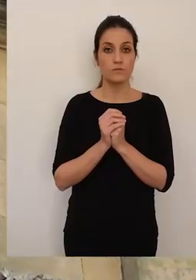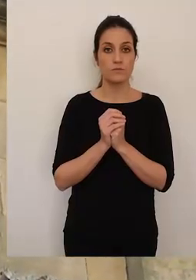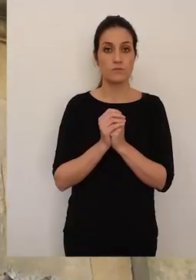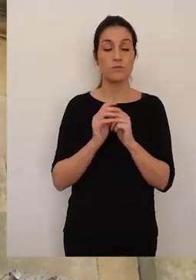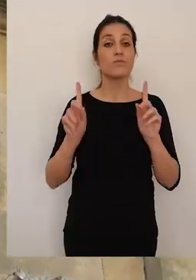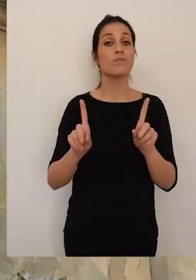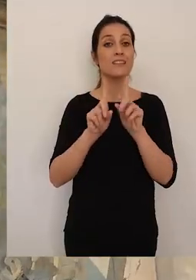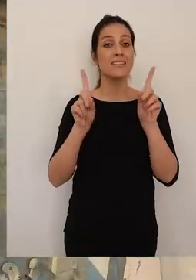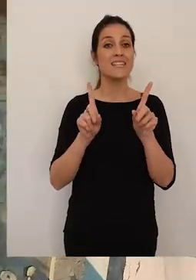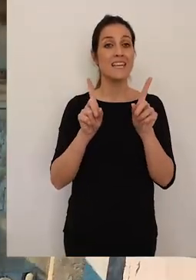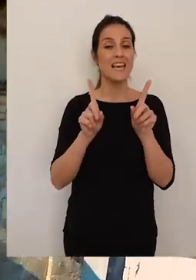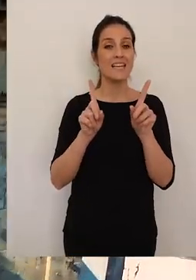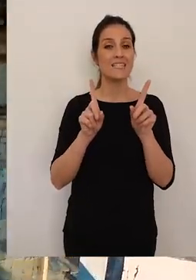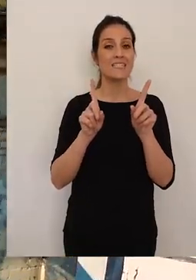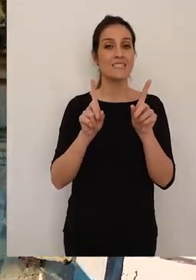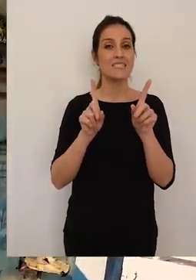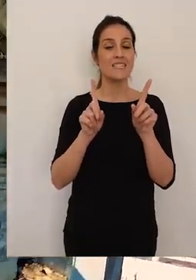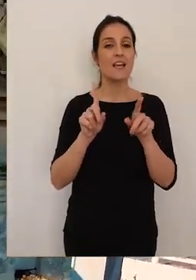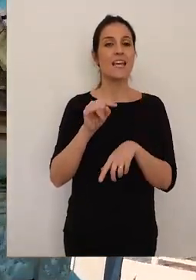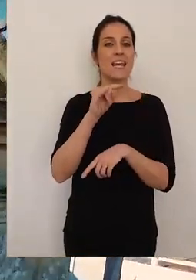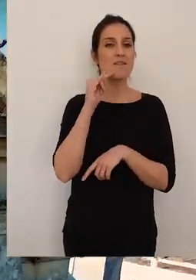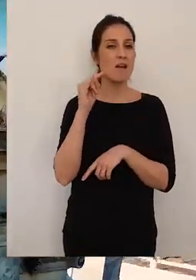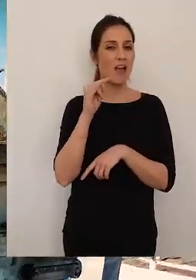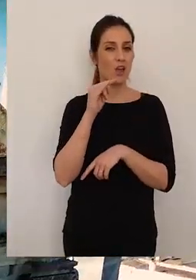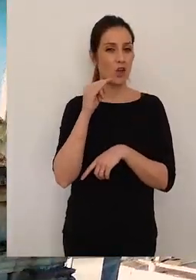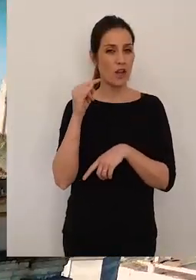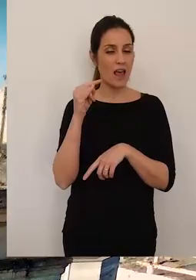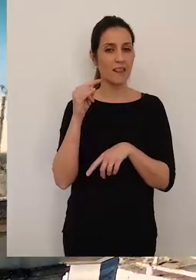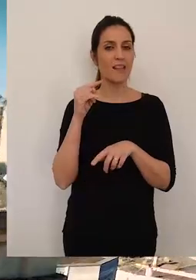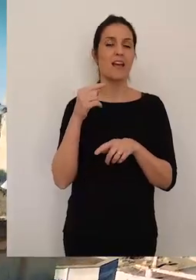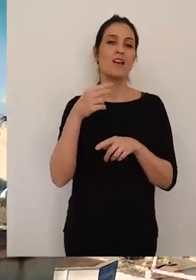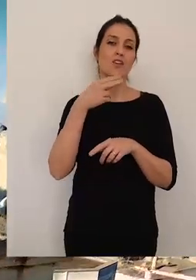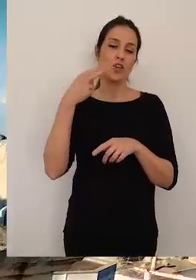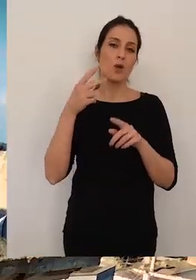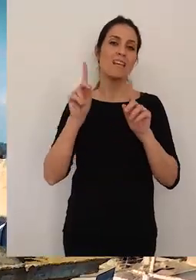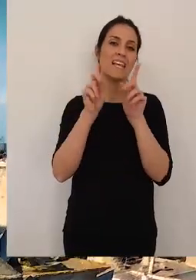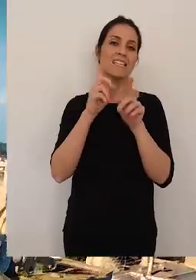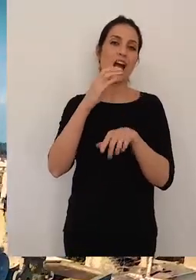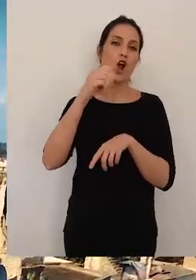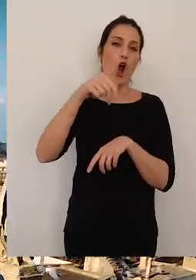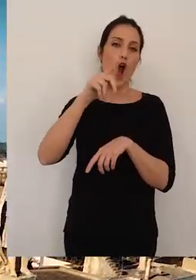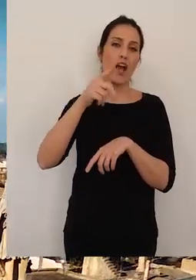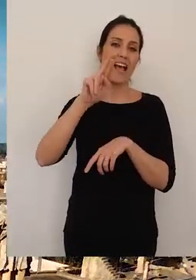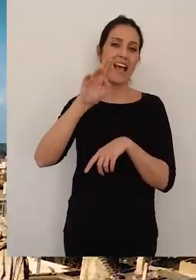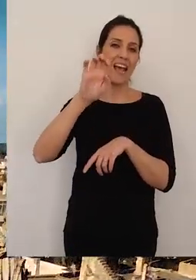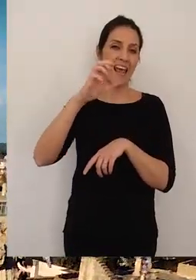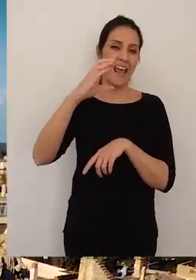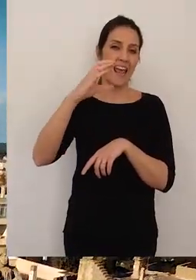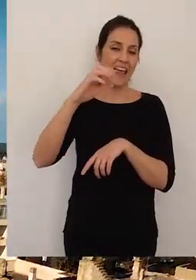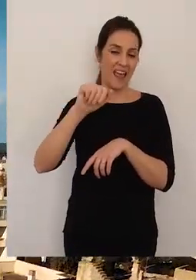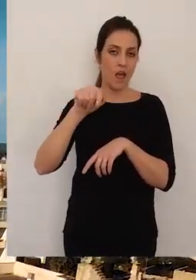La Chiesa dell'Immacolata, conosciuta anche come Chiesa della Congrega, è una costruzione barocca della seconda metà del XVII